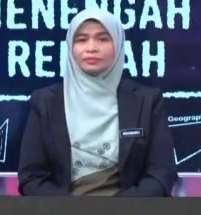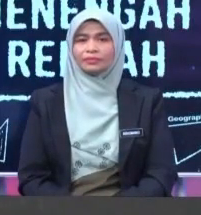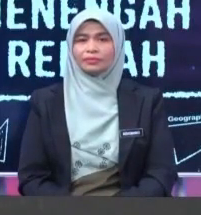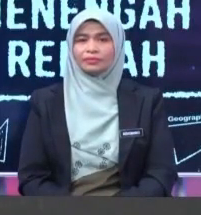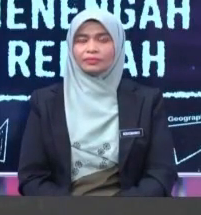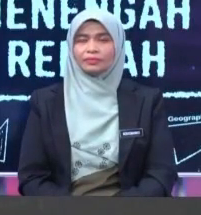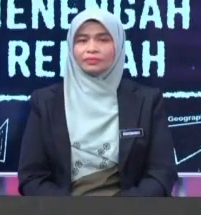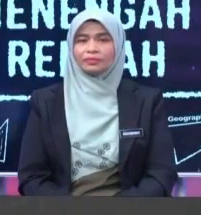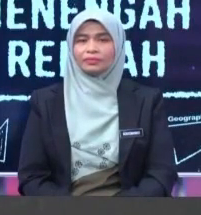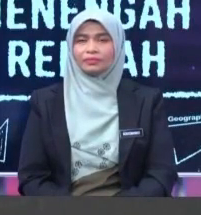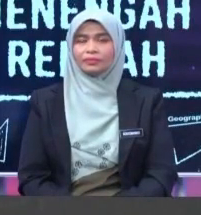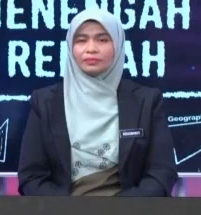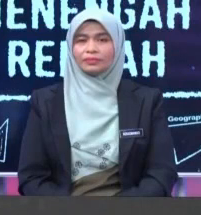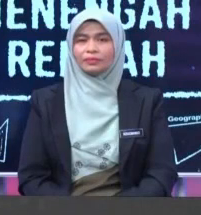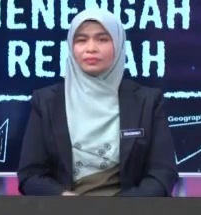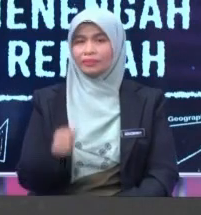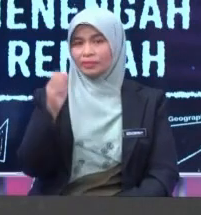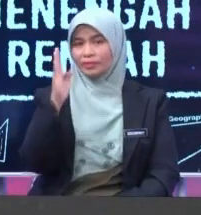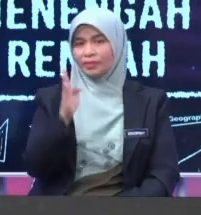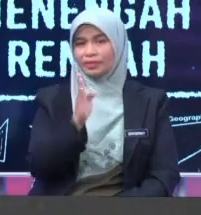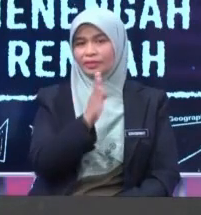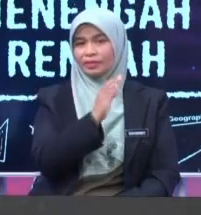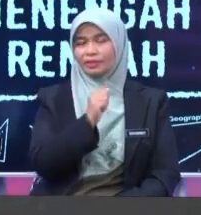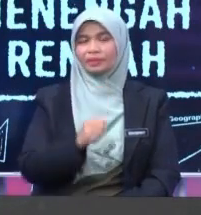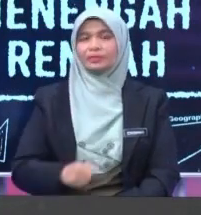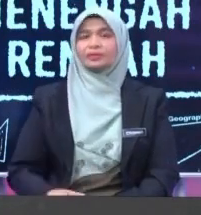A'udzu billahi minasyaitonir rajim.